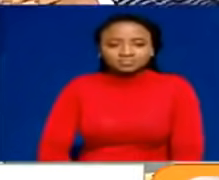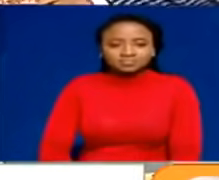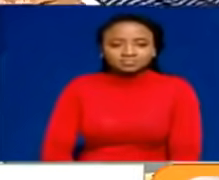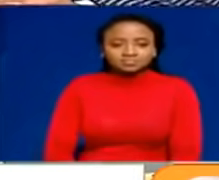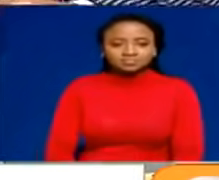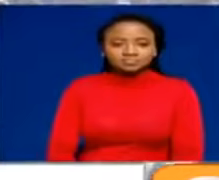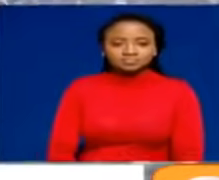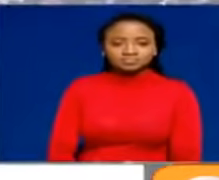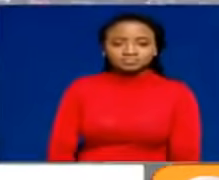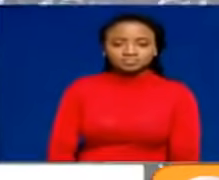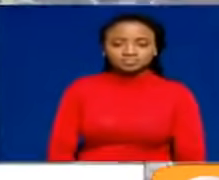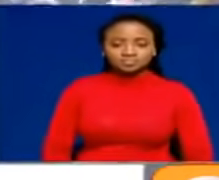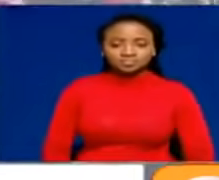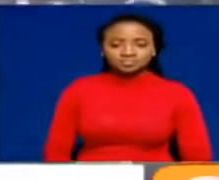Mombasa.